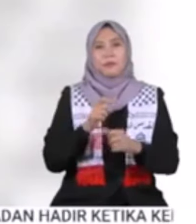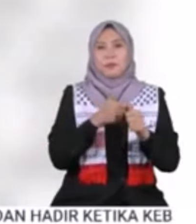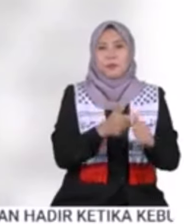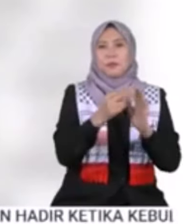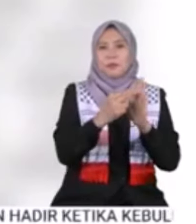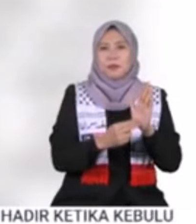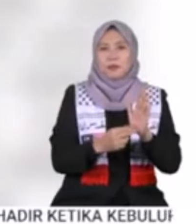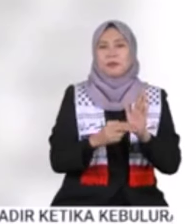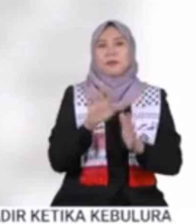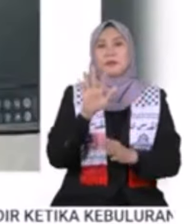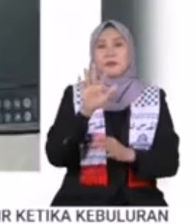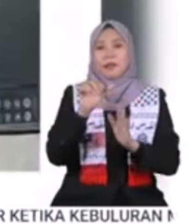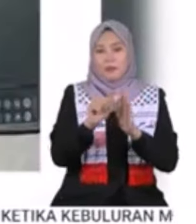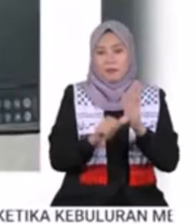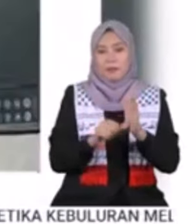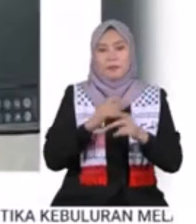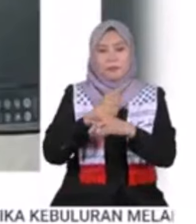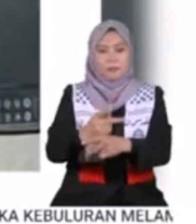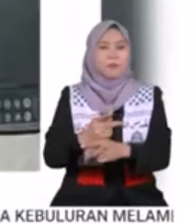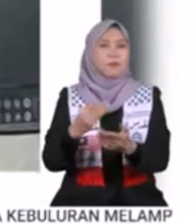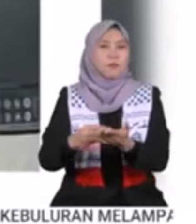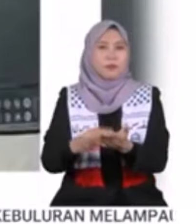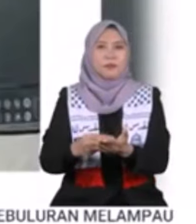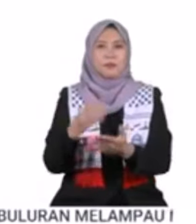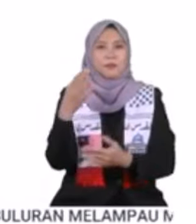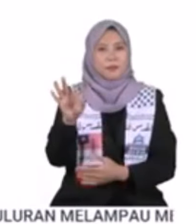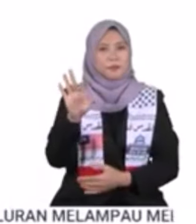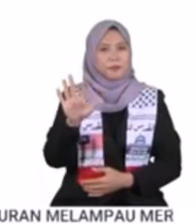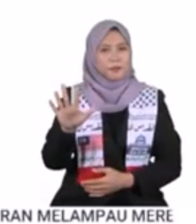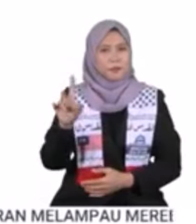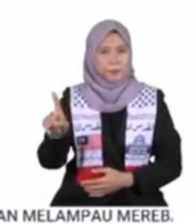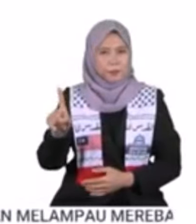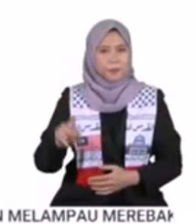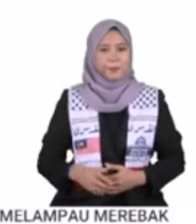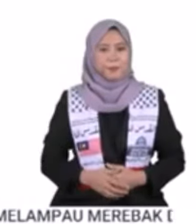5-2 Akta Pemberi Pinjam Wang 1951.